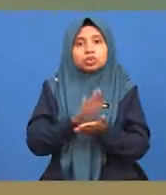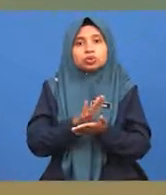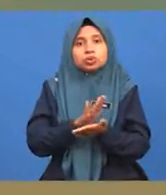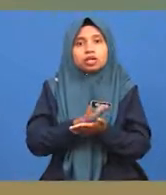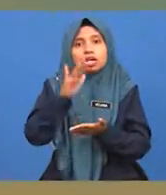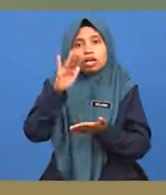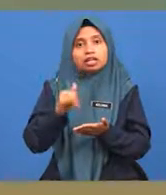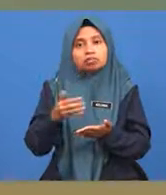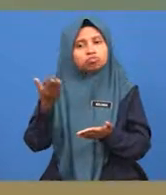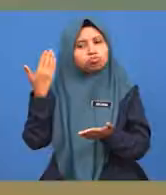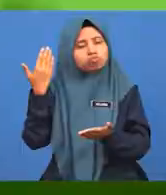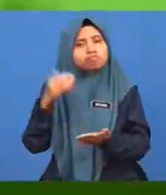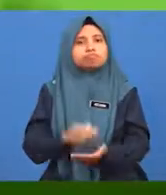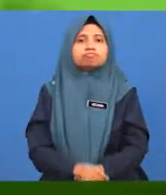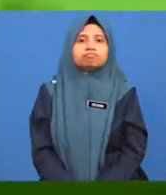sekolah yang lalu.